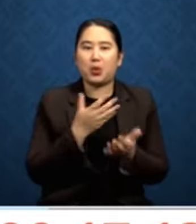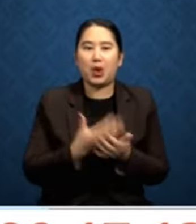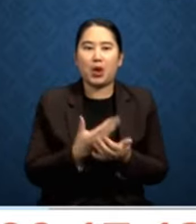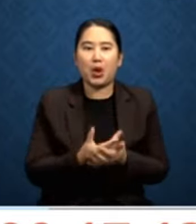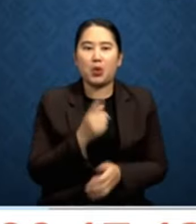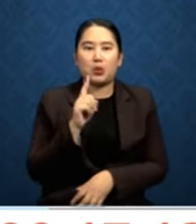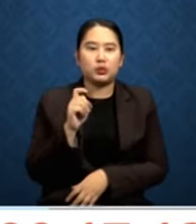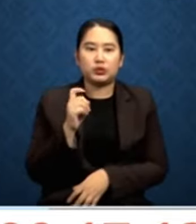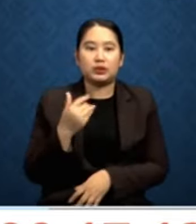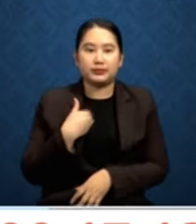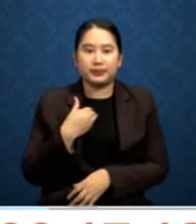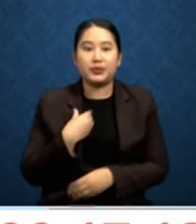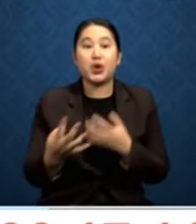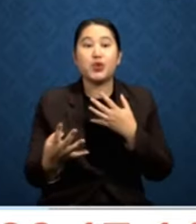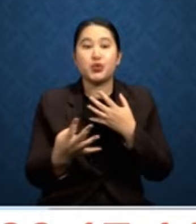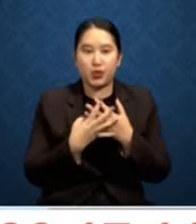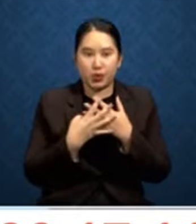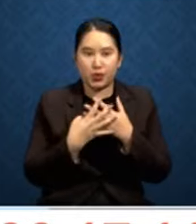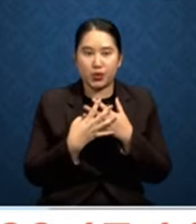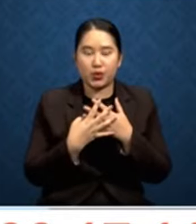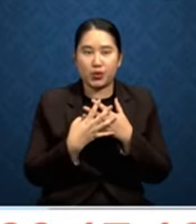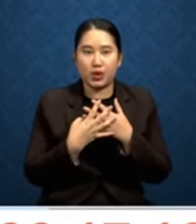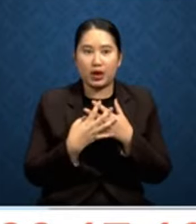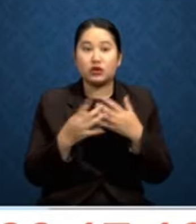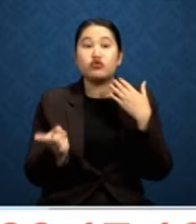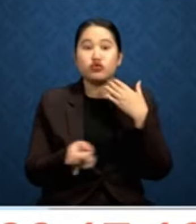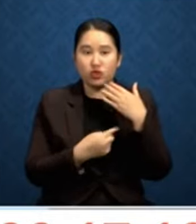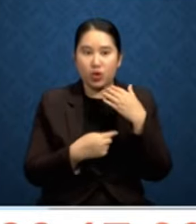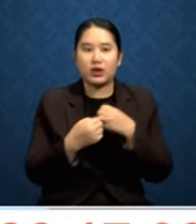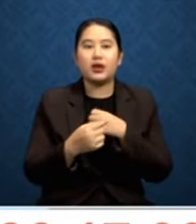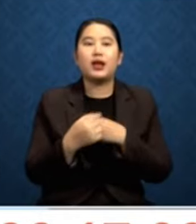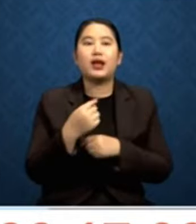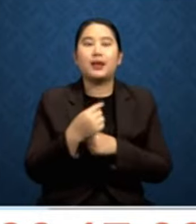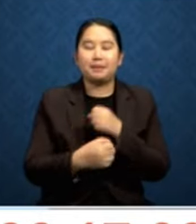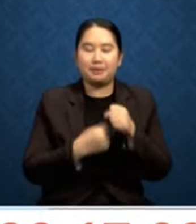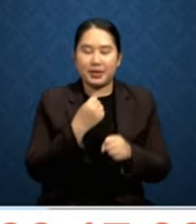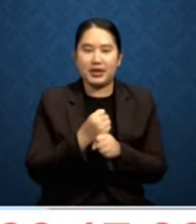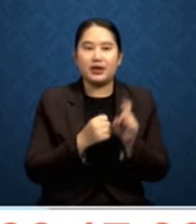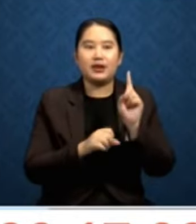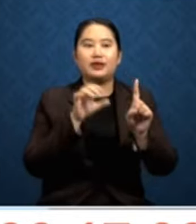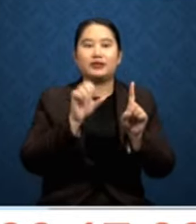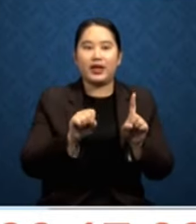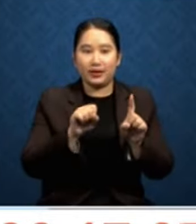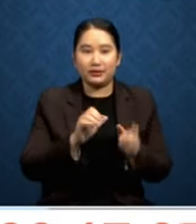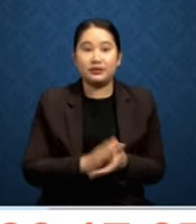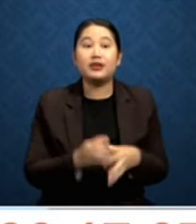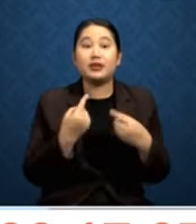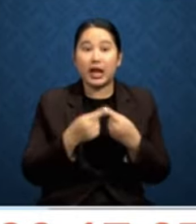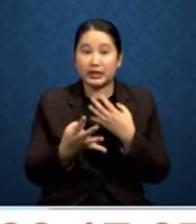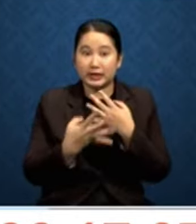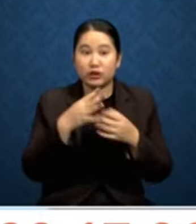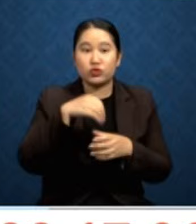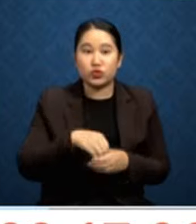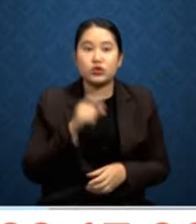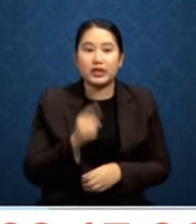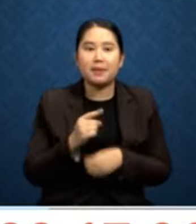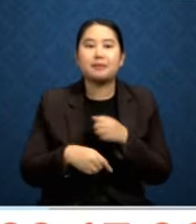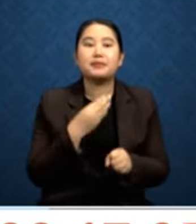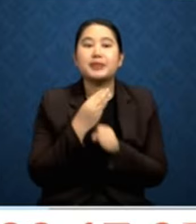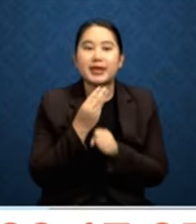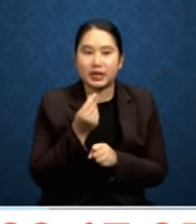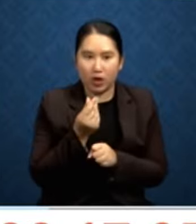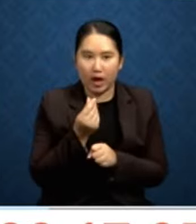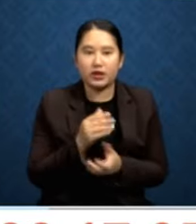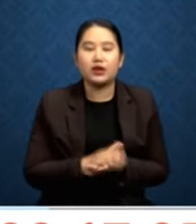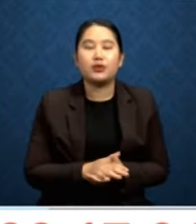ายจำคุก ลงโทษนะครับ 1,000 ปี แต่ในความจริติดกี่ปี อัี้